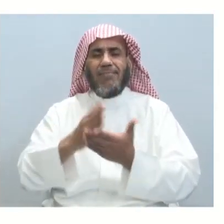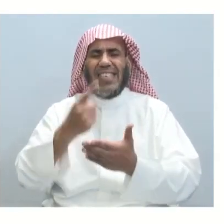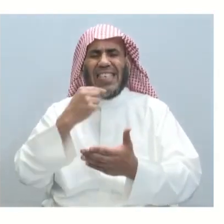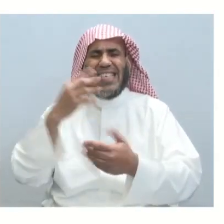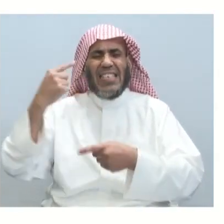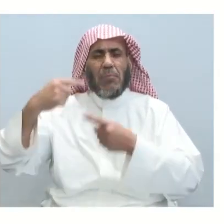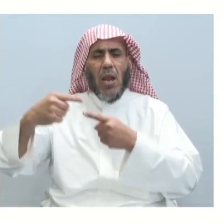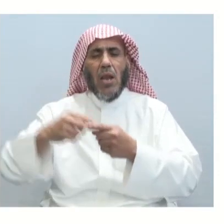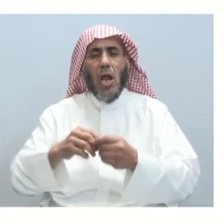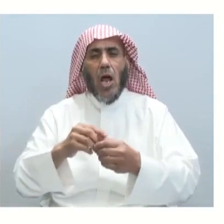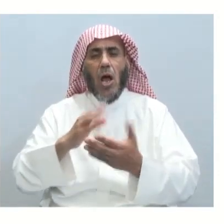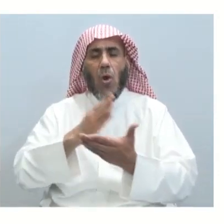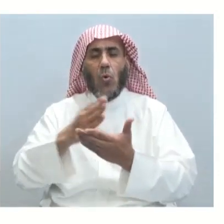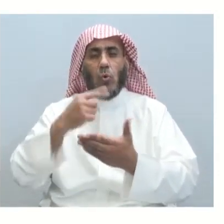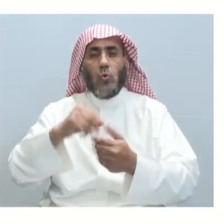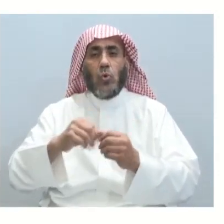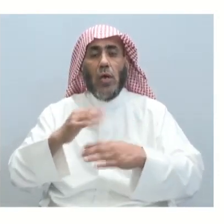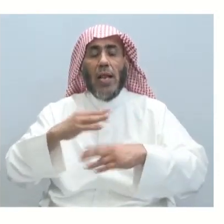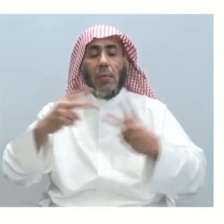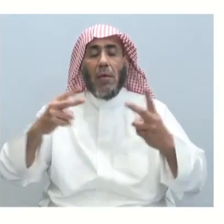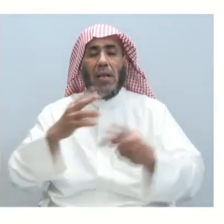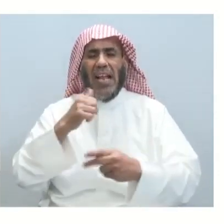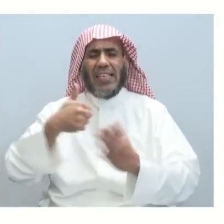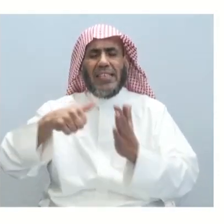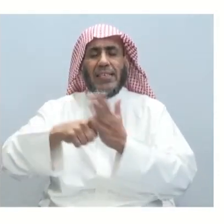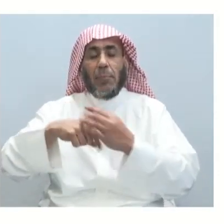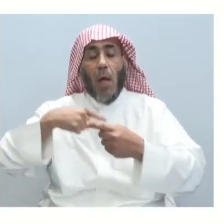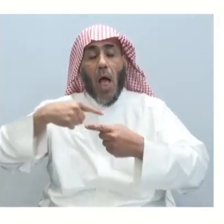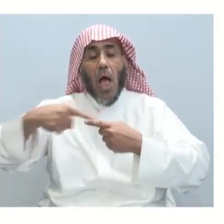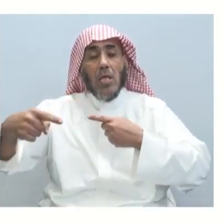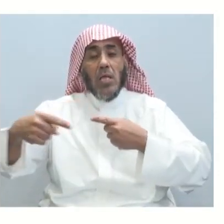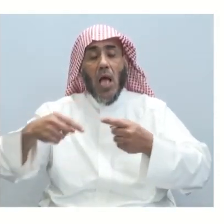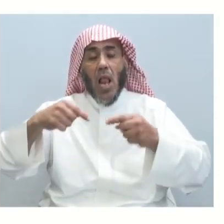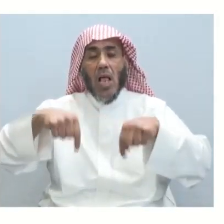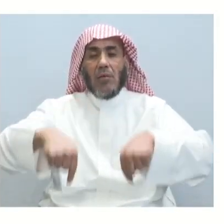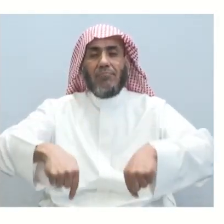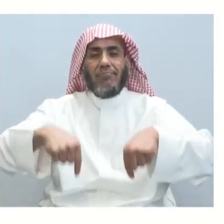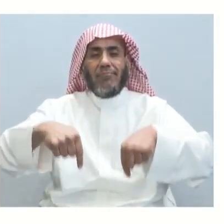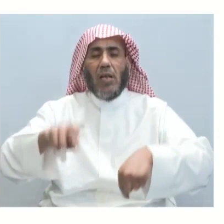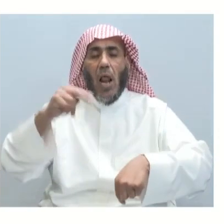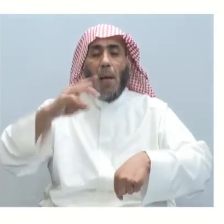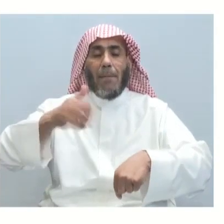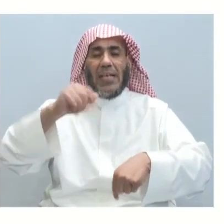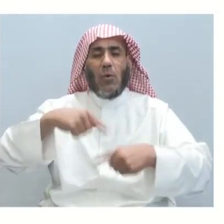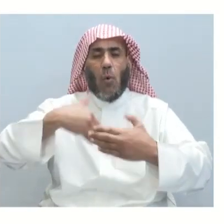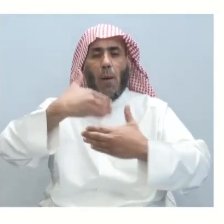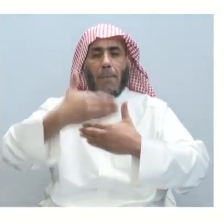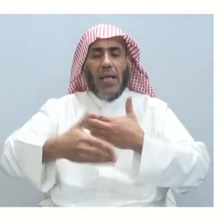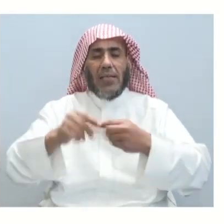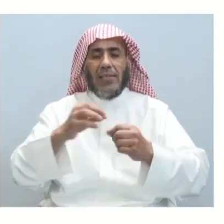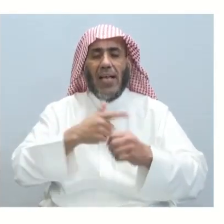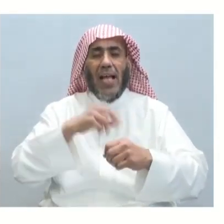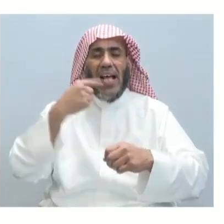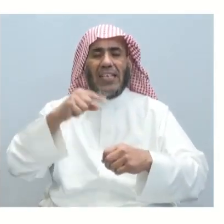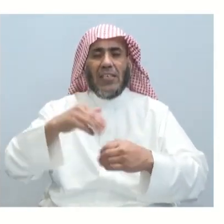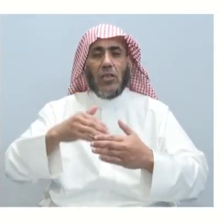تقسيم العصور الادبيه من العصر الجاهلي حتى العصر الحديث العصر الجاهلي الى العصر العباسي او ما بعد العصر العباسي ما يسمى بعصر